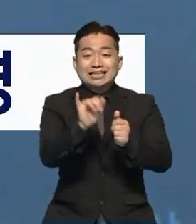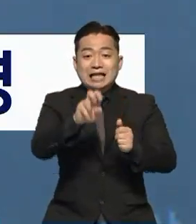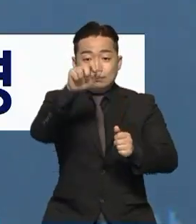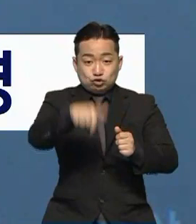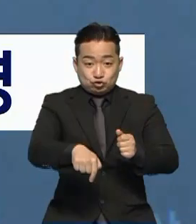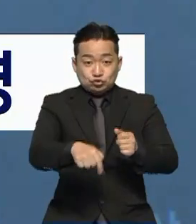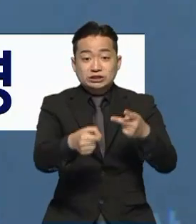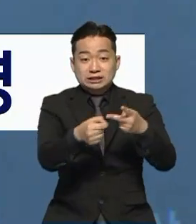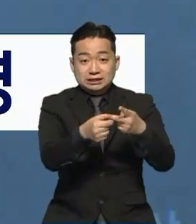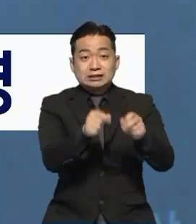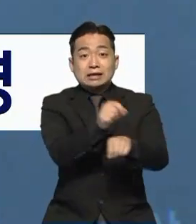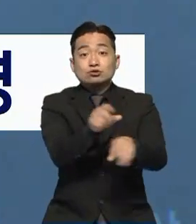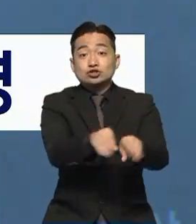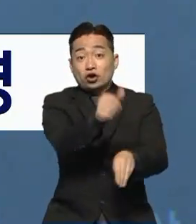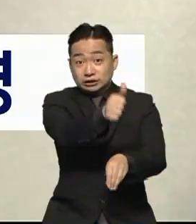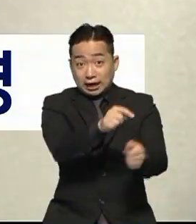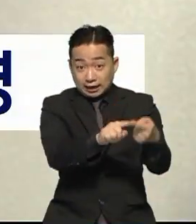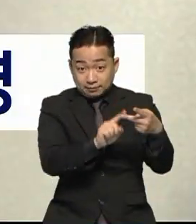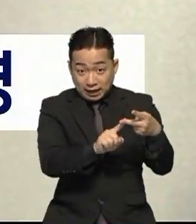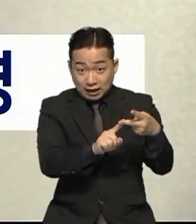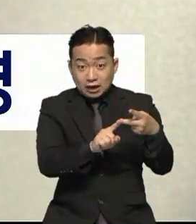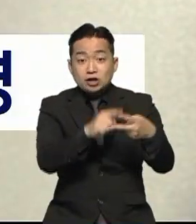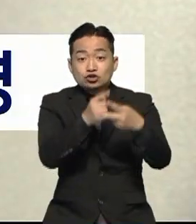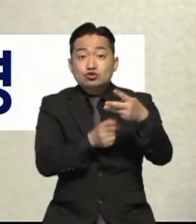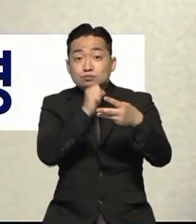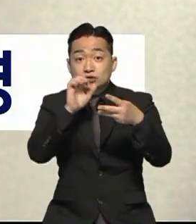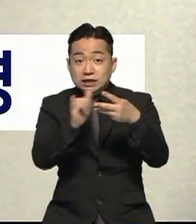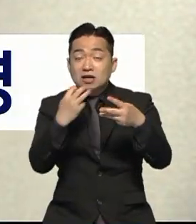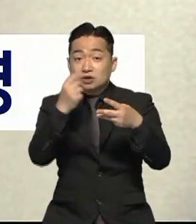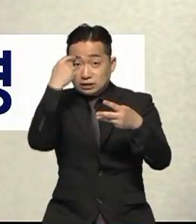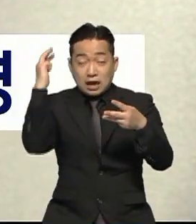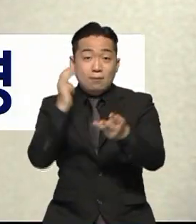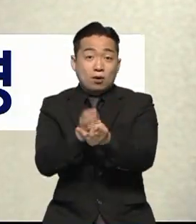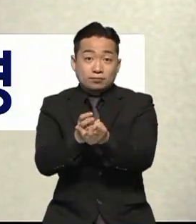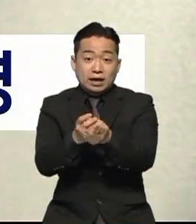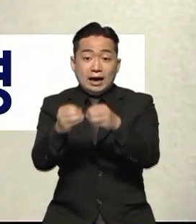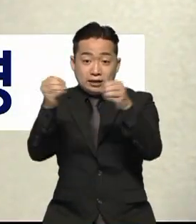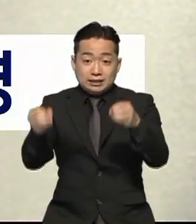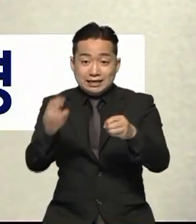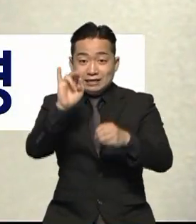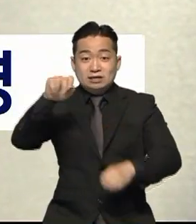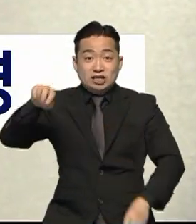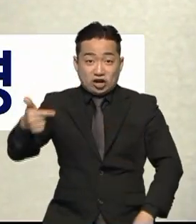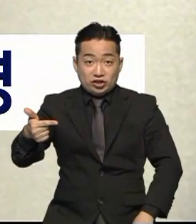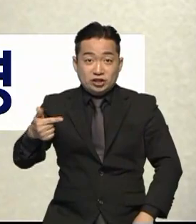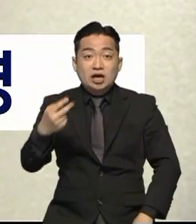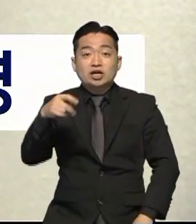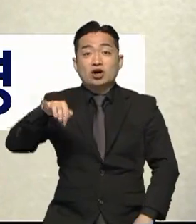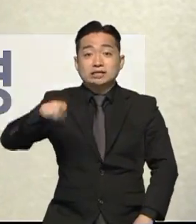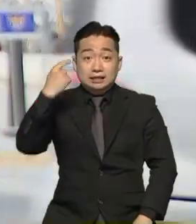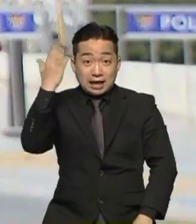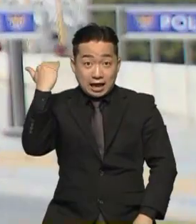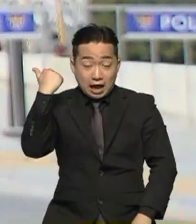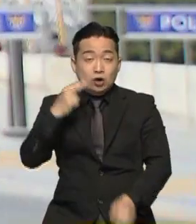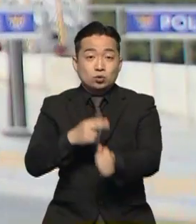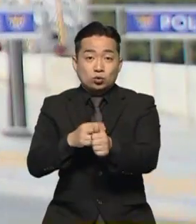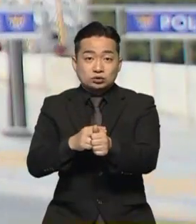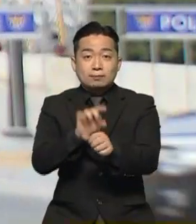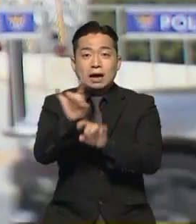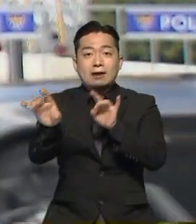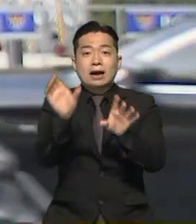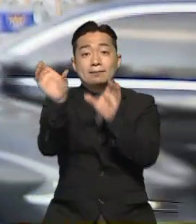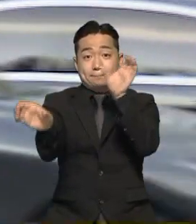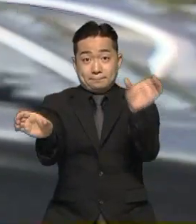감사원 제2사무차장과 윤 당선인의 서울대 법대 동기인 이미현 연세대 교수가 각각 임명됐습니다.